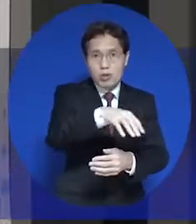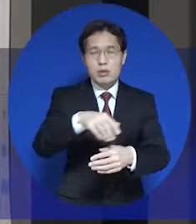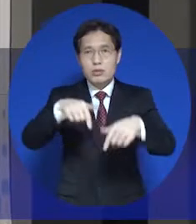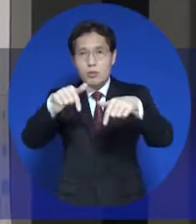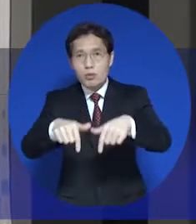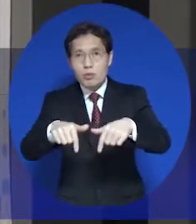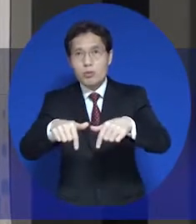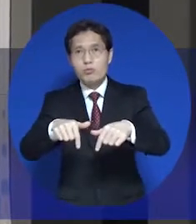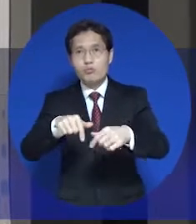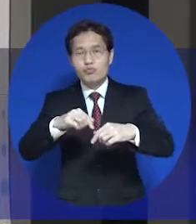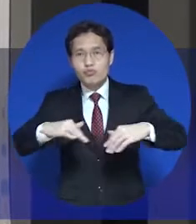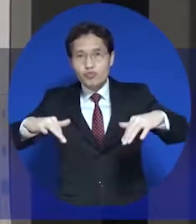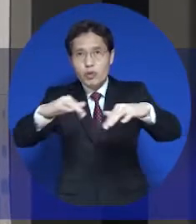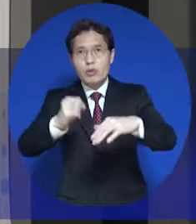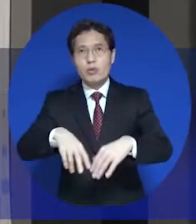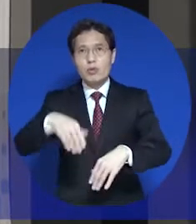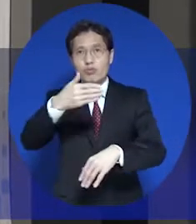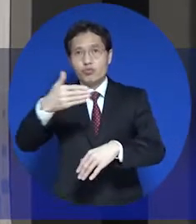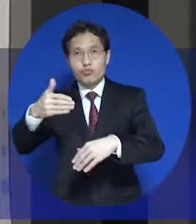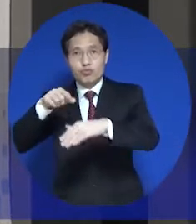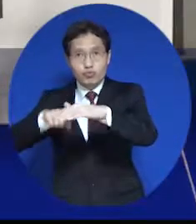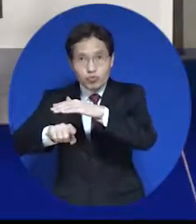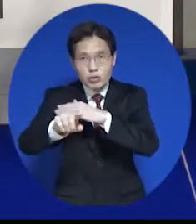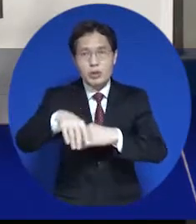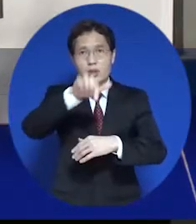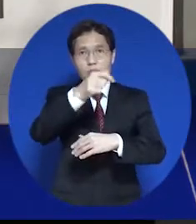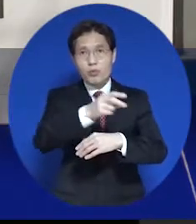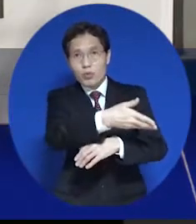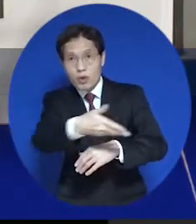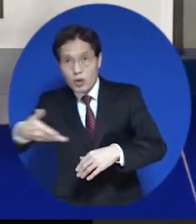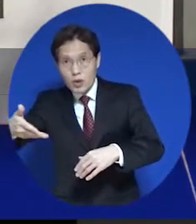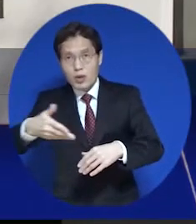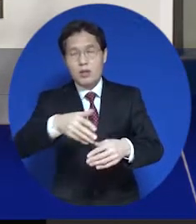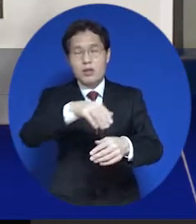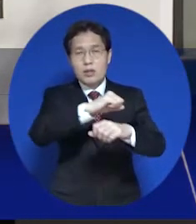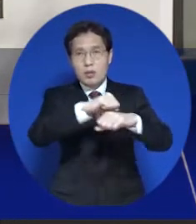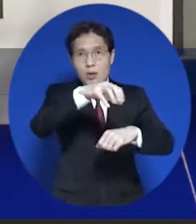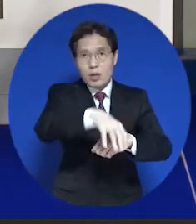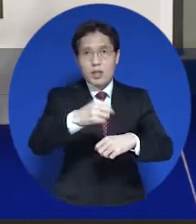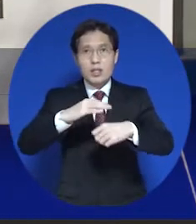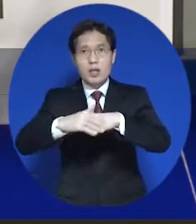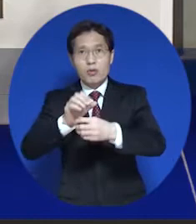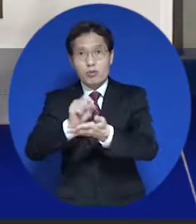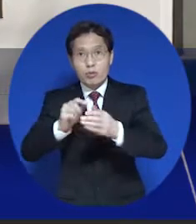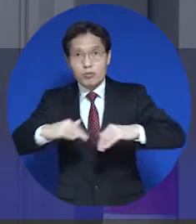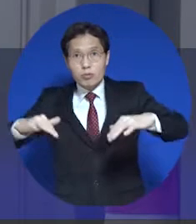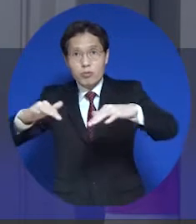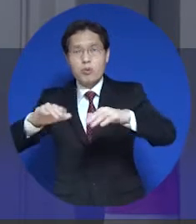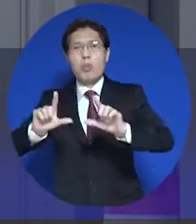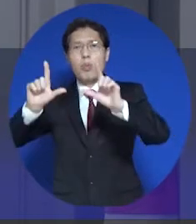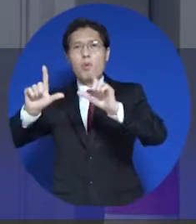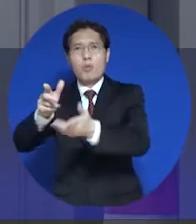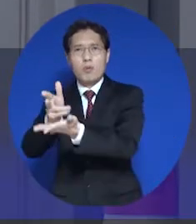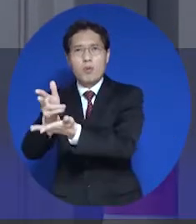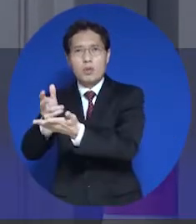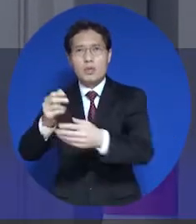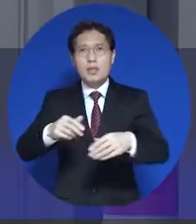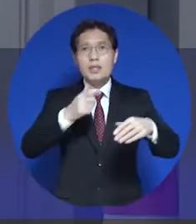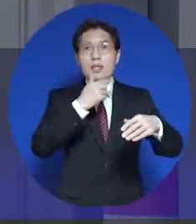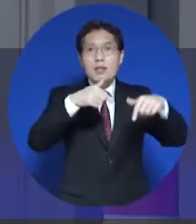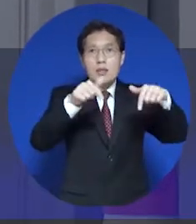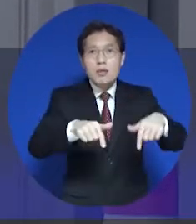운동장 9 터 날 금호강 산격 야영장 대구스타디움 동편 주차장 달서구 노인종합복지관